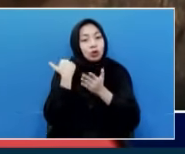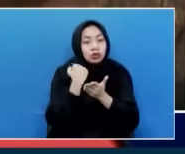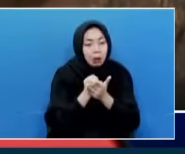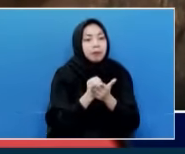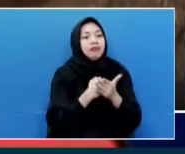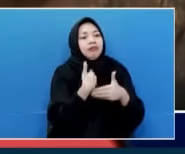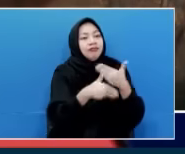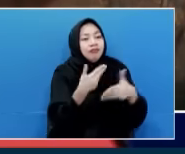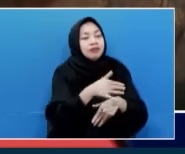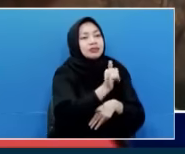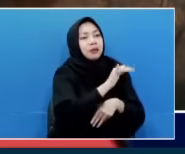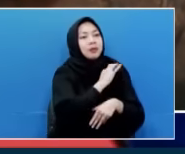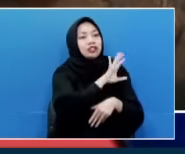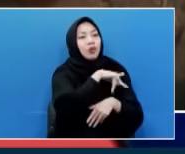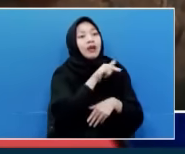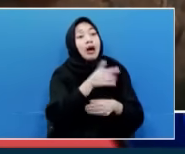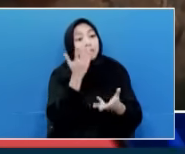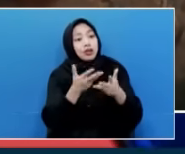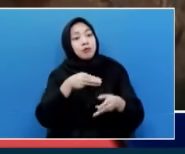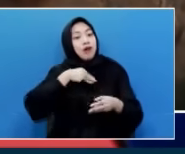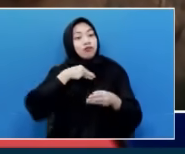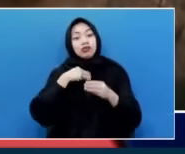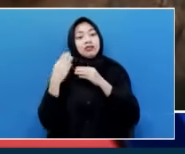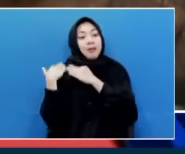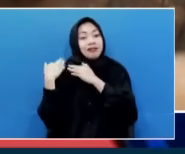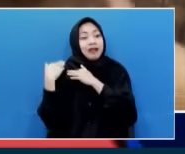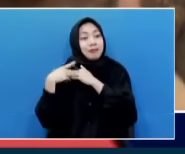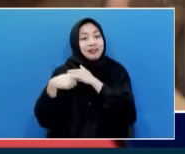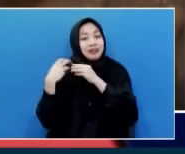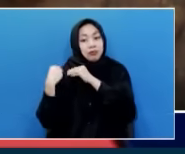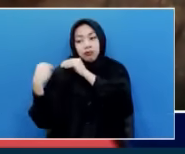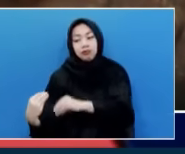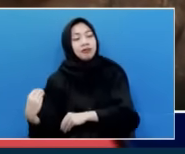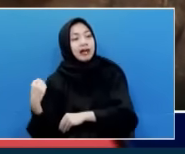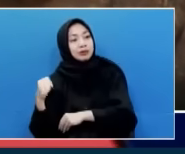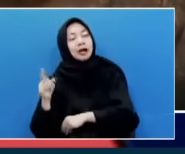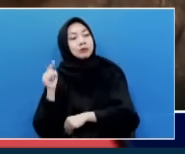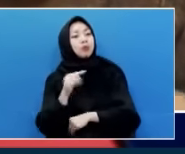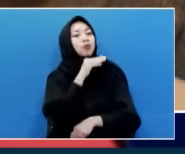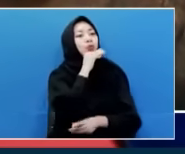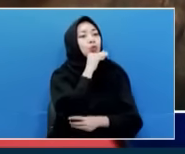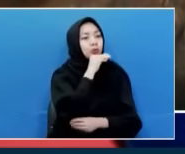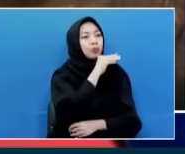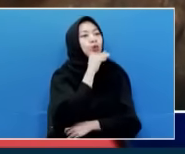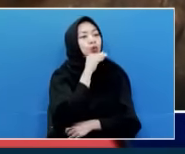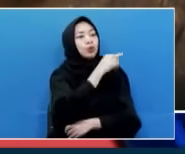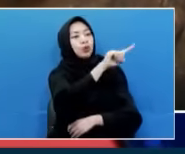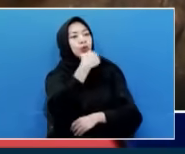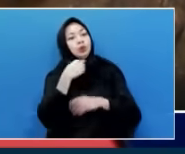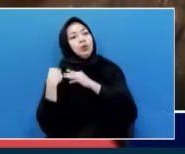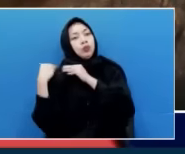Mungkin Pak Mahmud masih menunggu Itu itu yang pertama kemungkinan ini dari jawaban Pak mahud sendiri juga begitu yang